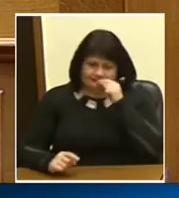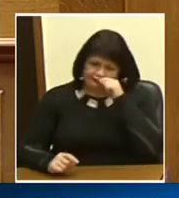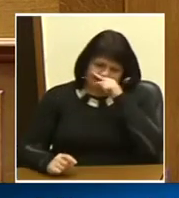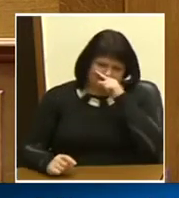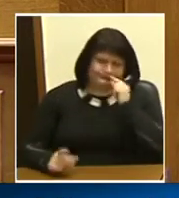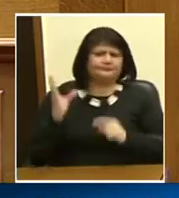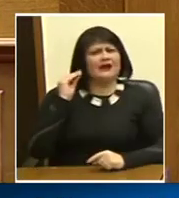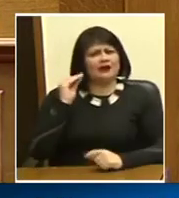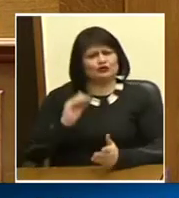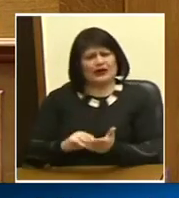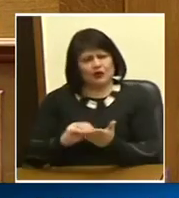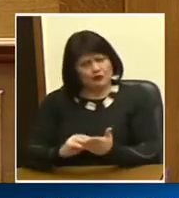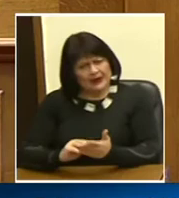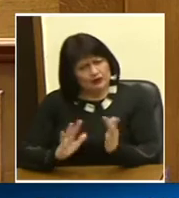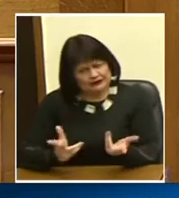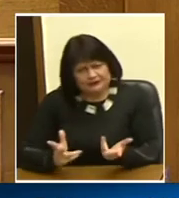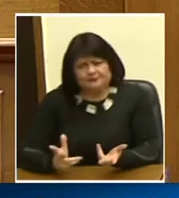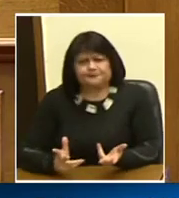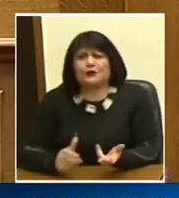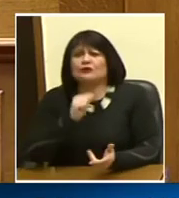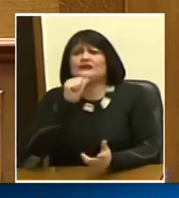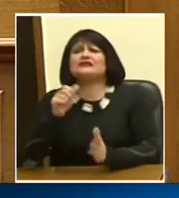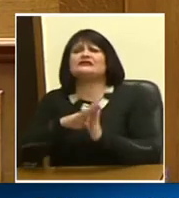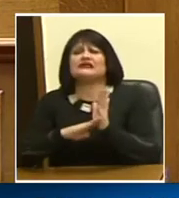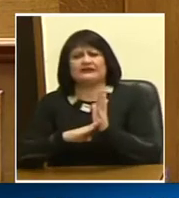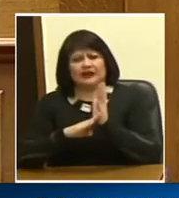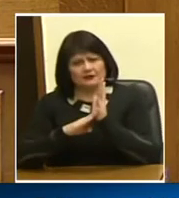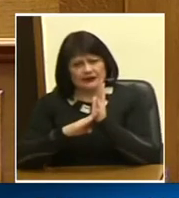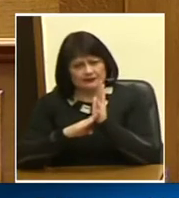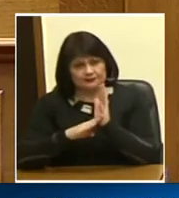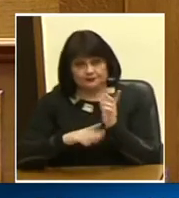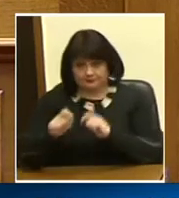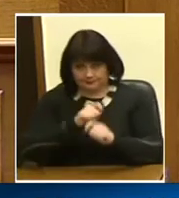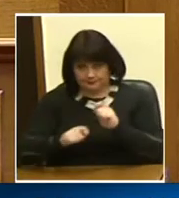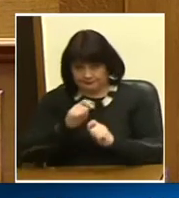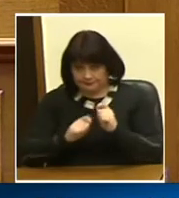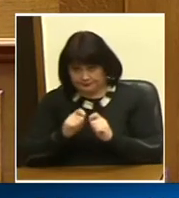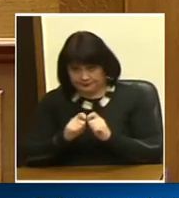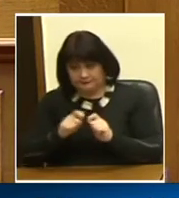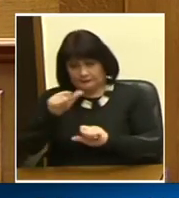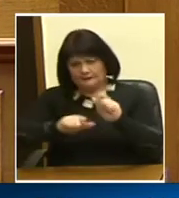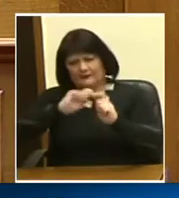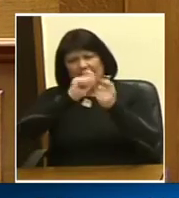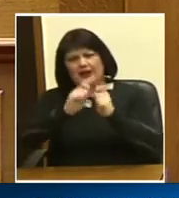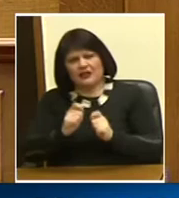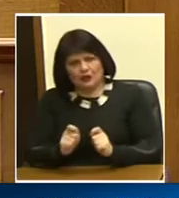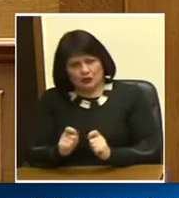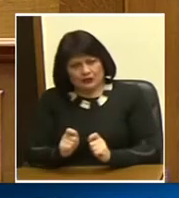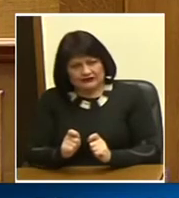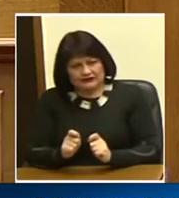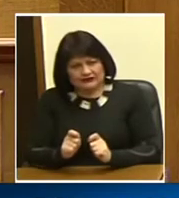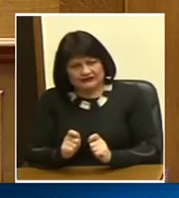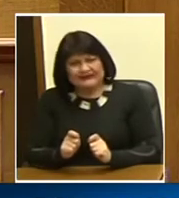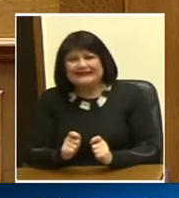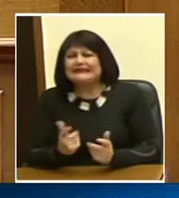Άκουσα επίσης ότι το Σύνταγμα, τόσο η θέσπισή του όσο και η αναθεώρησή του,